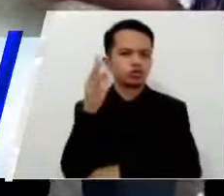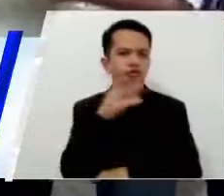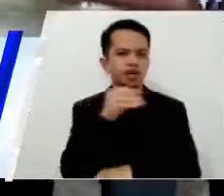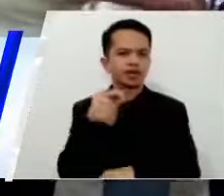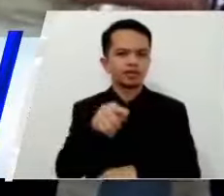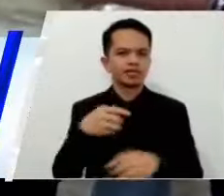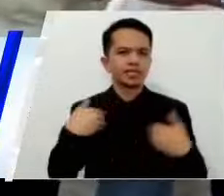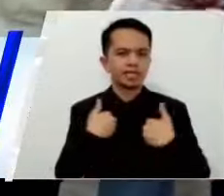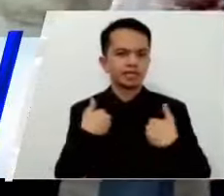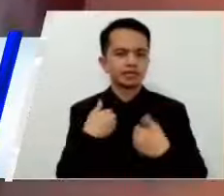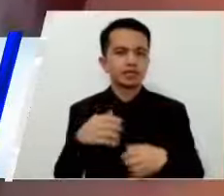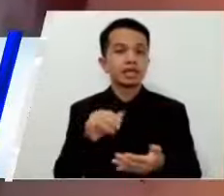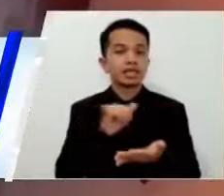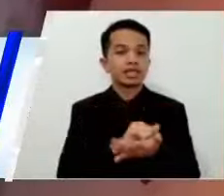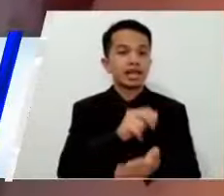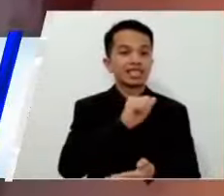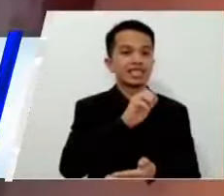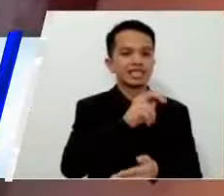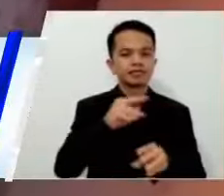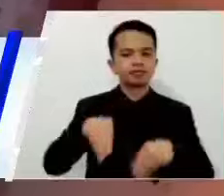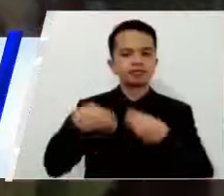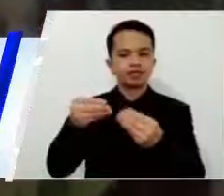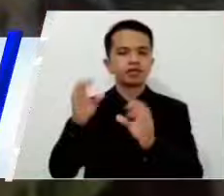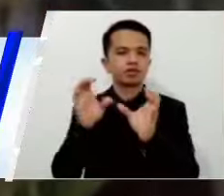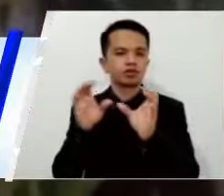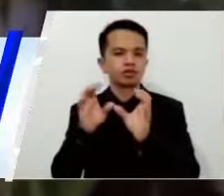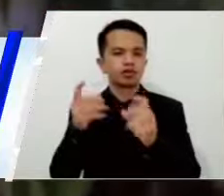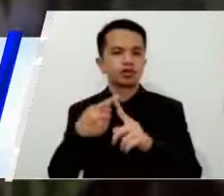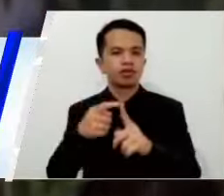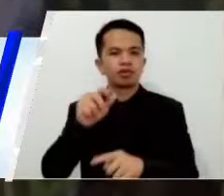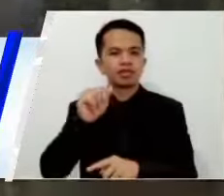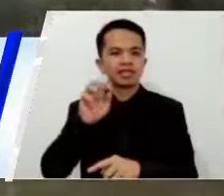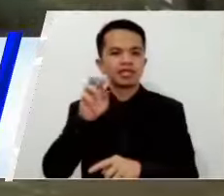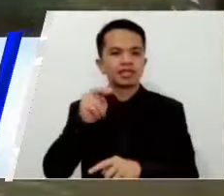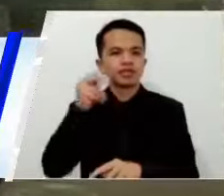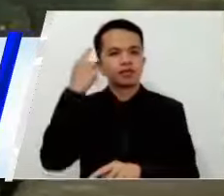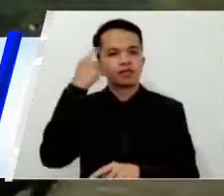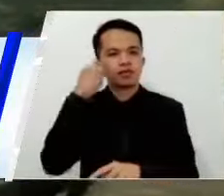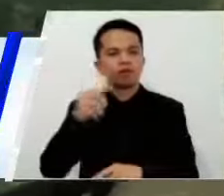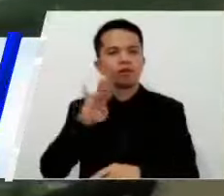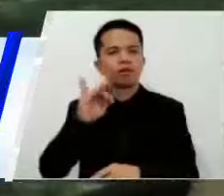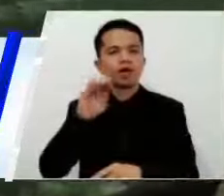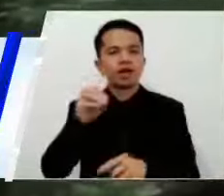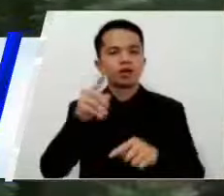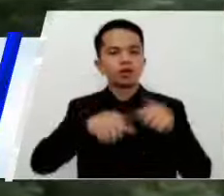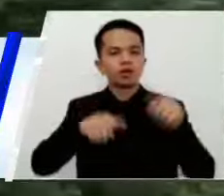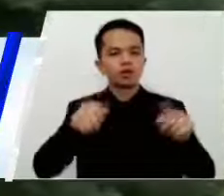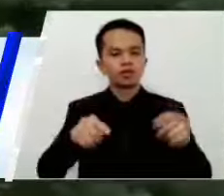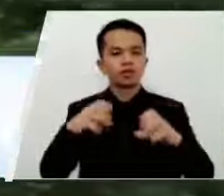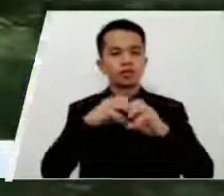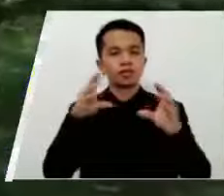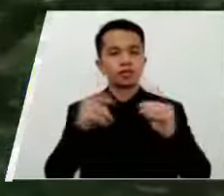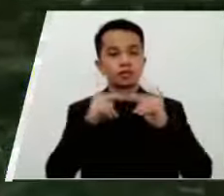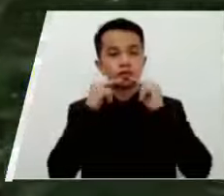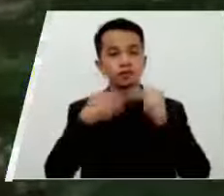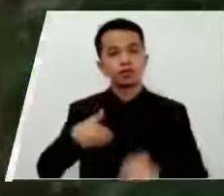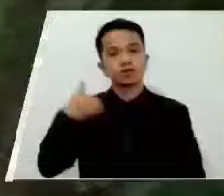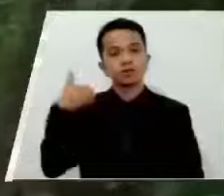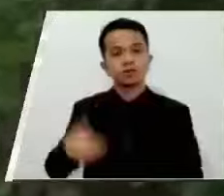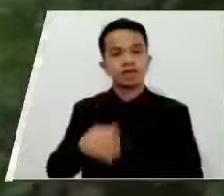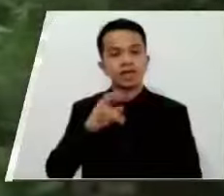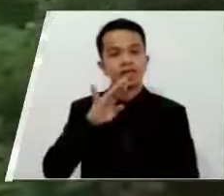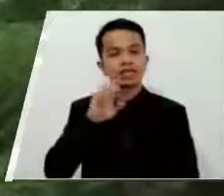ASEAN Heritage Park Certificate mula sa ASEAN Center for Biodiversity. Para sa GMA Integrated News, ako si Chris Novello ng